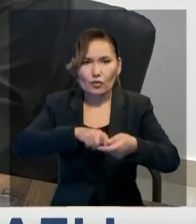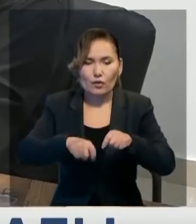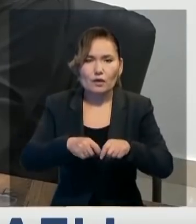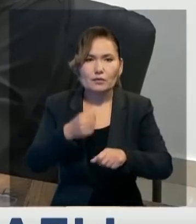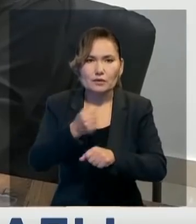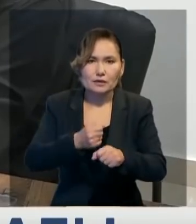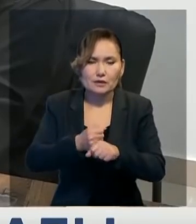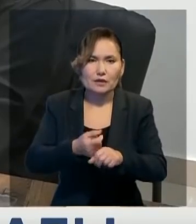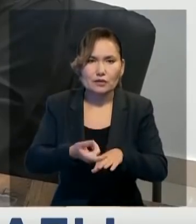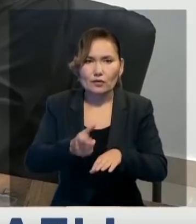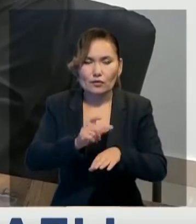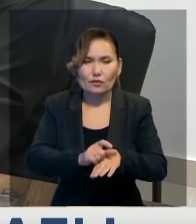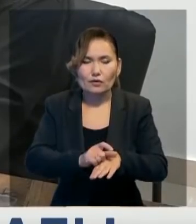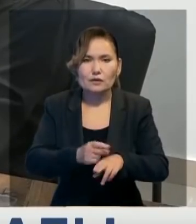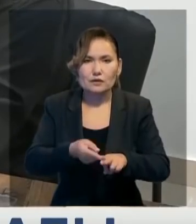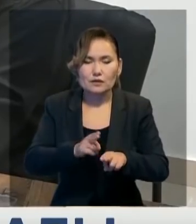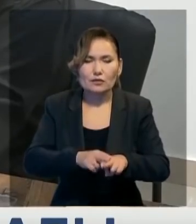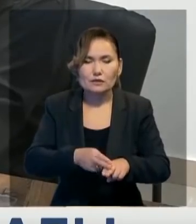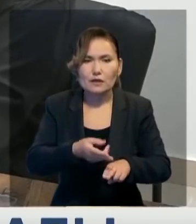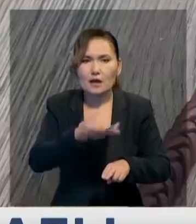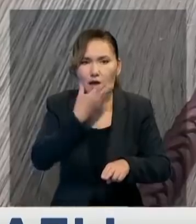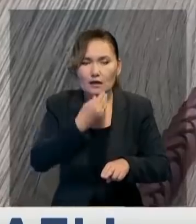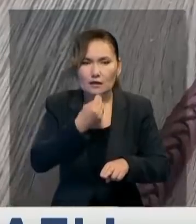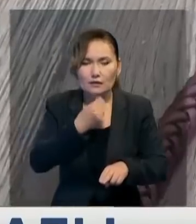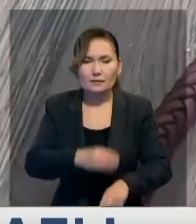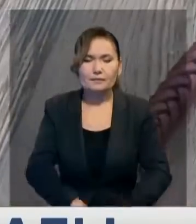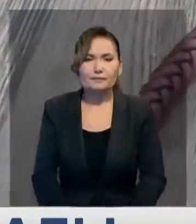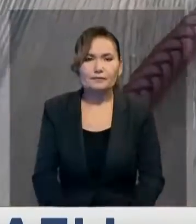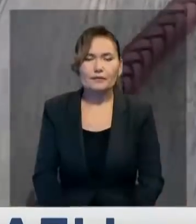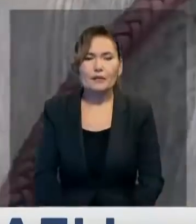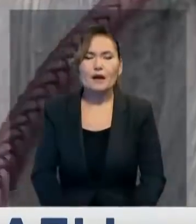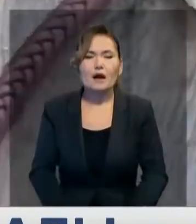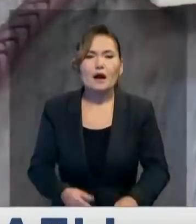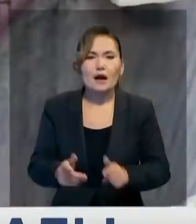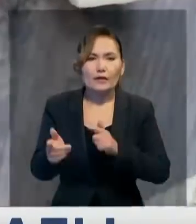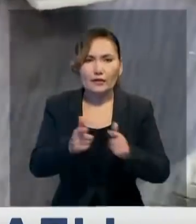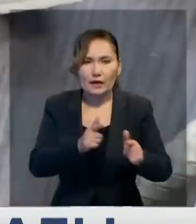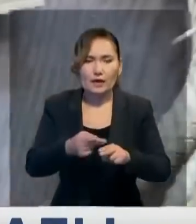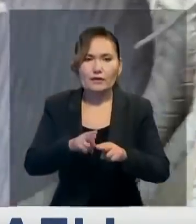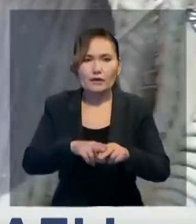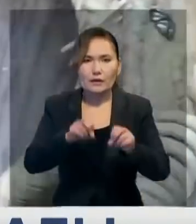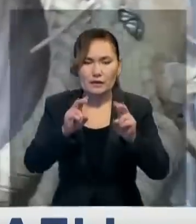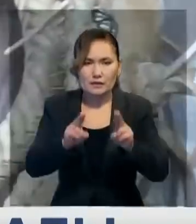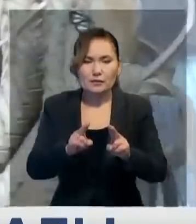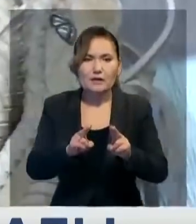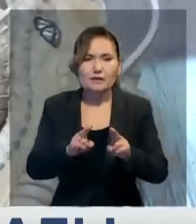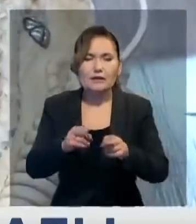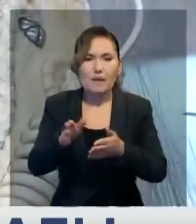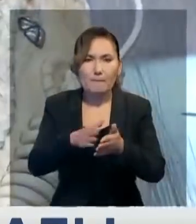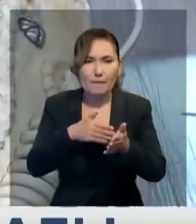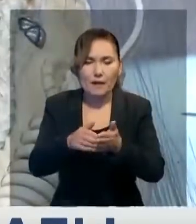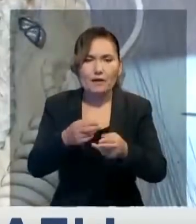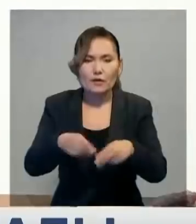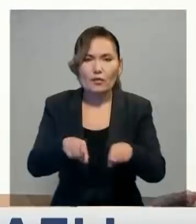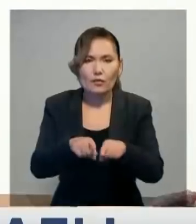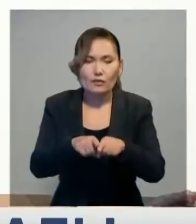үшін өзектің сыртын орап қаптап тоқиды. Дайын болған өрім асық болмаса арнайы ыспамен ысылады. Сонда жіктері кірігіп